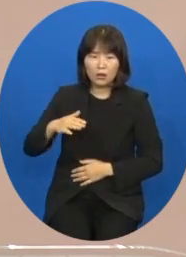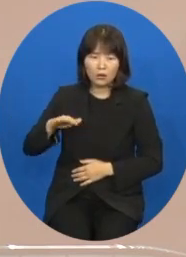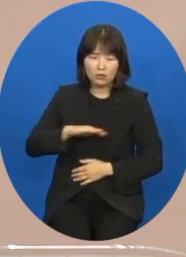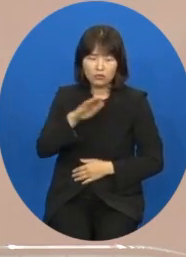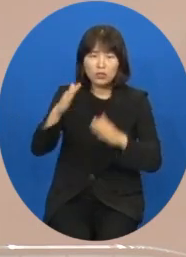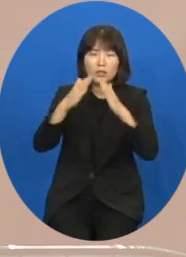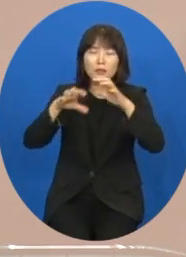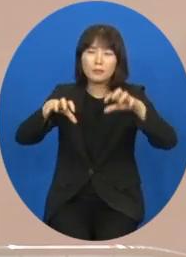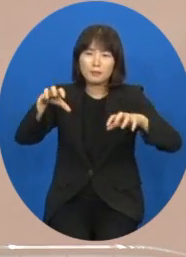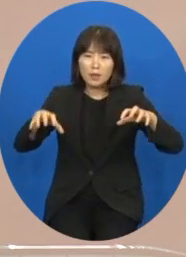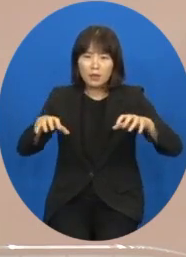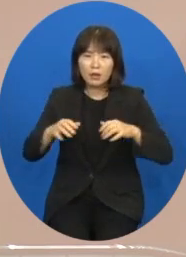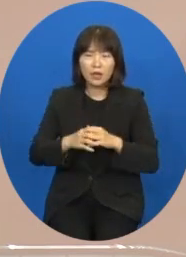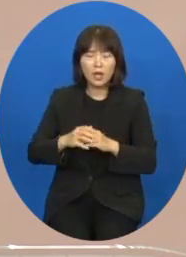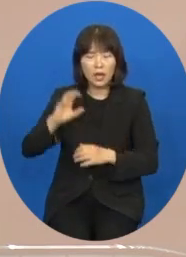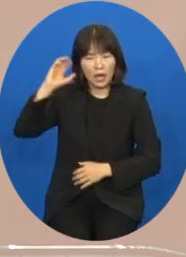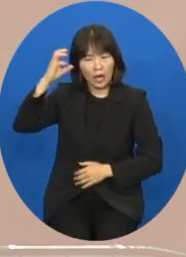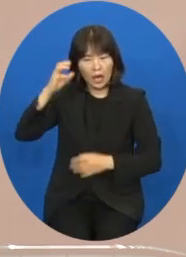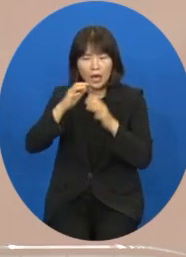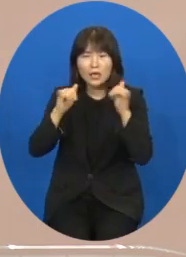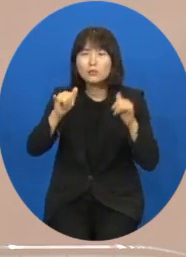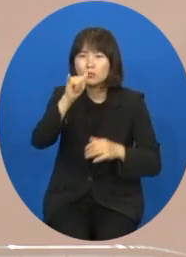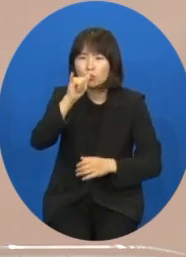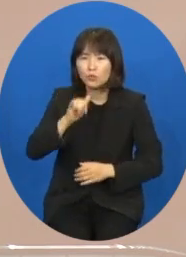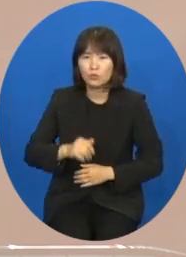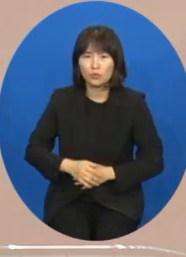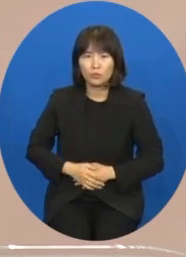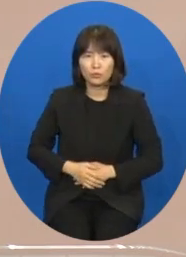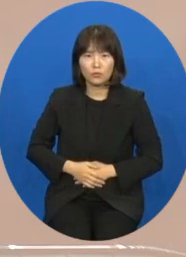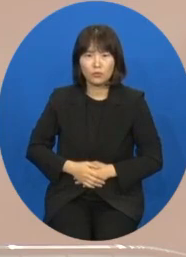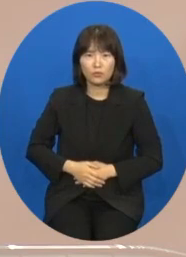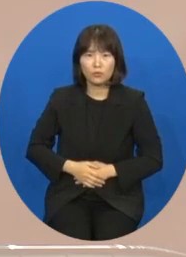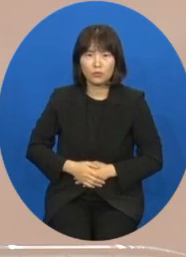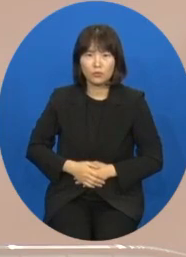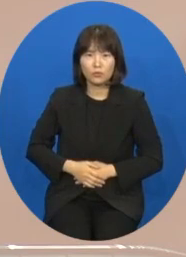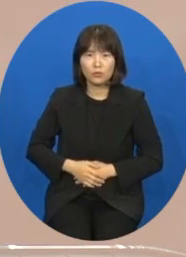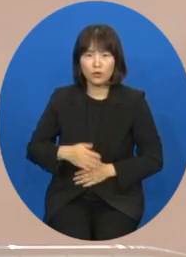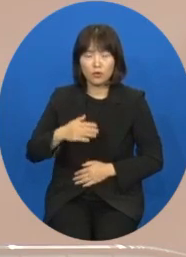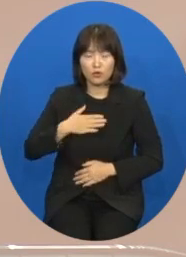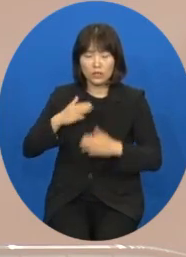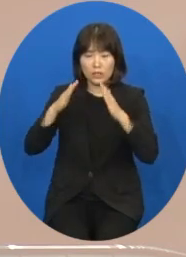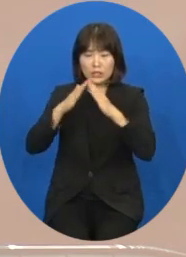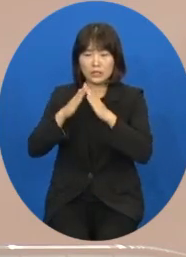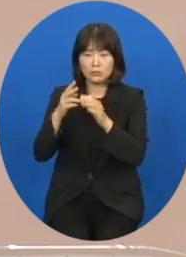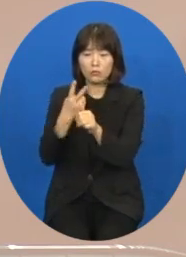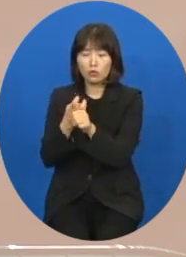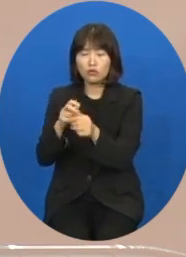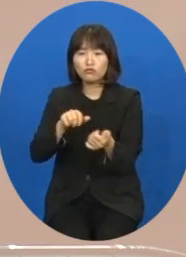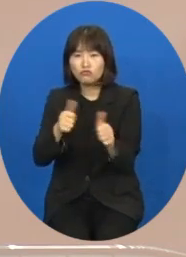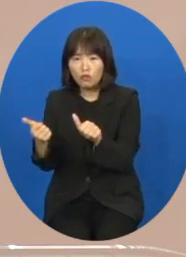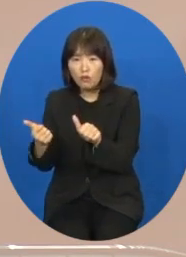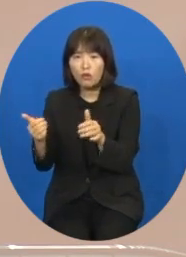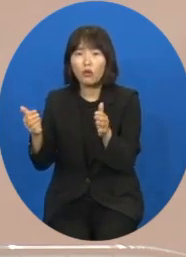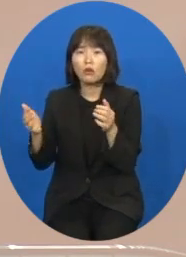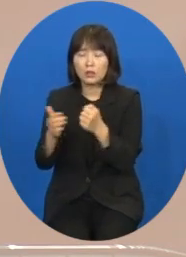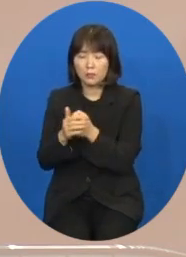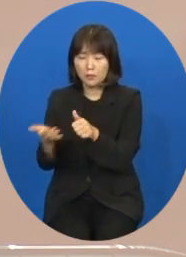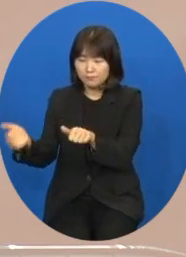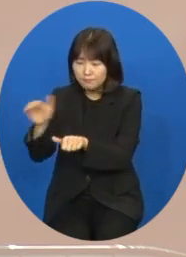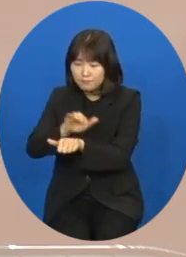마을에 정신병자가 있다는 거예요. 자기 집 토끼가 죽어서 땅에